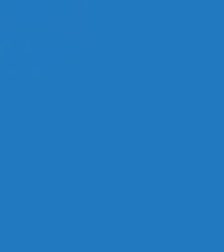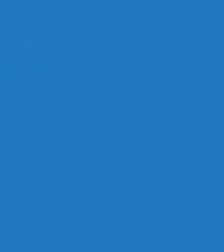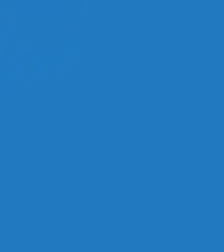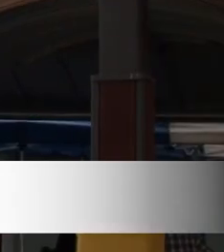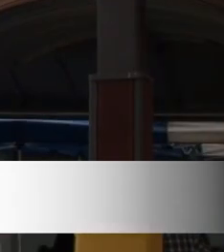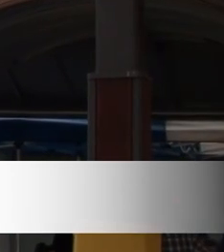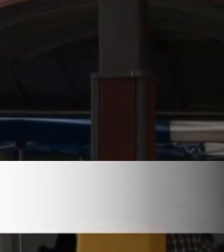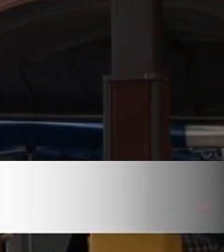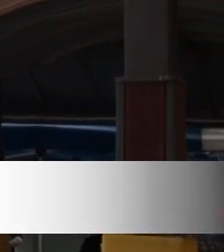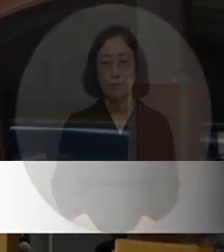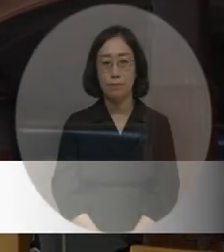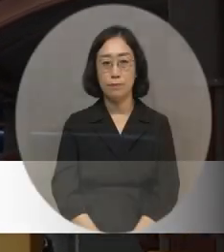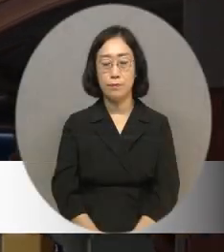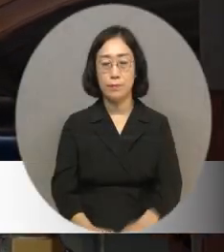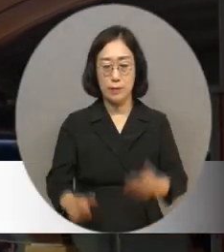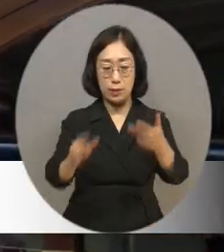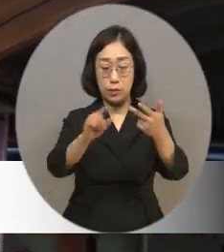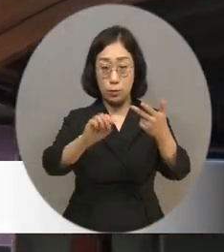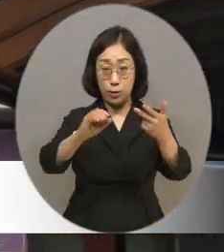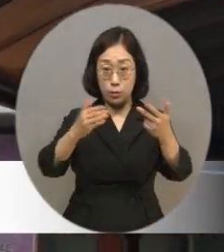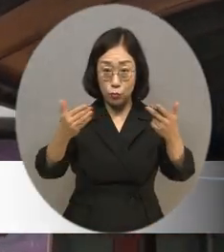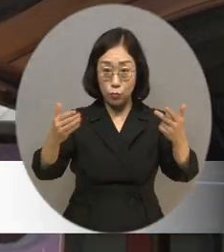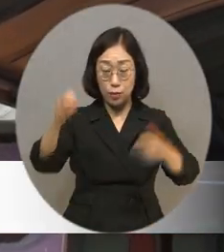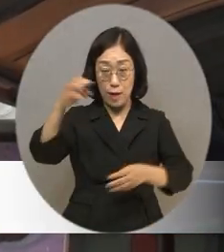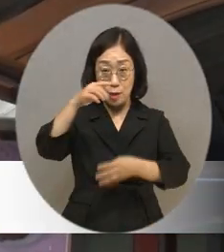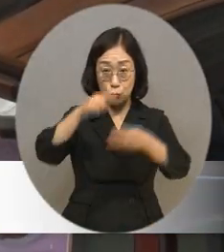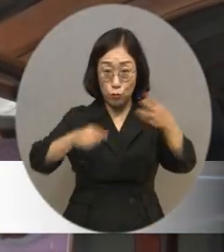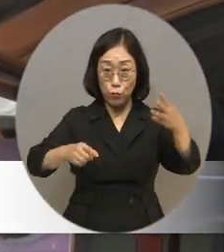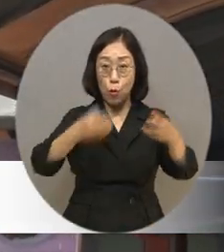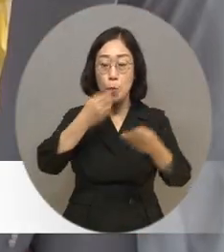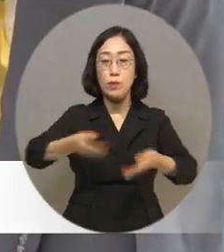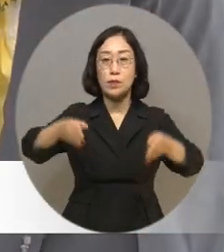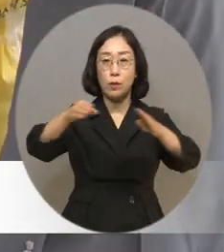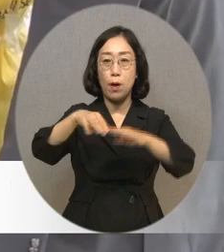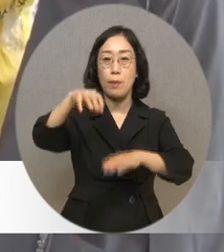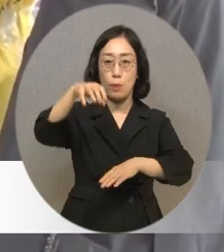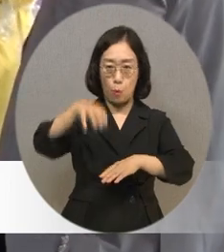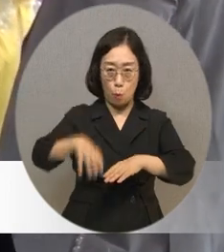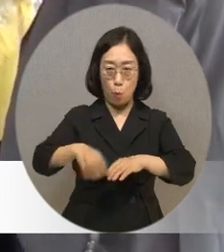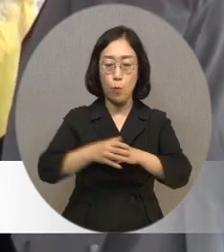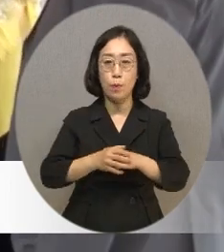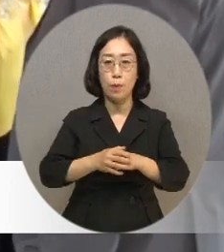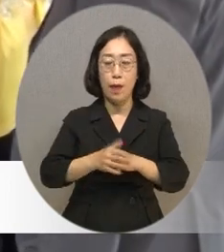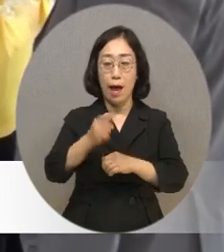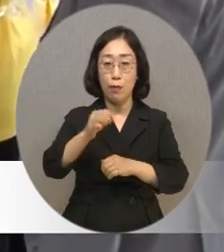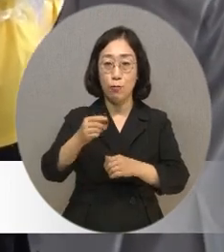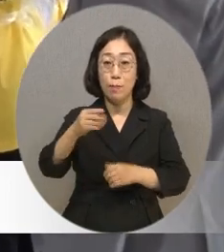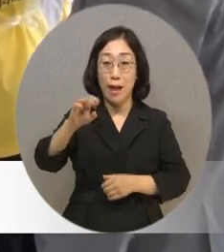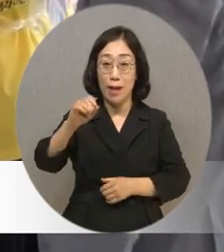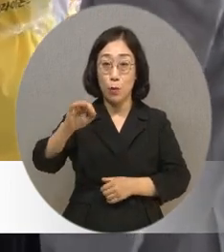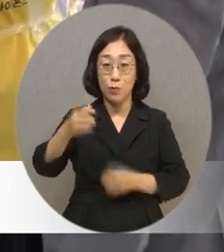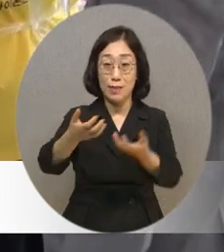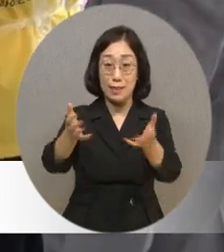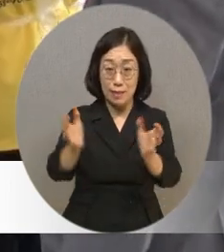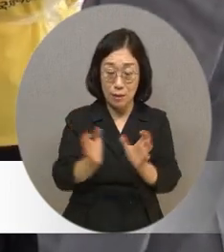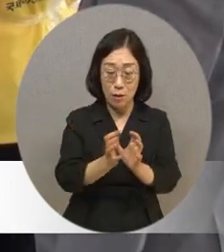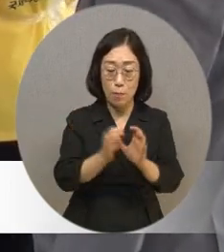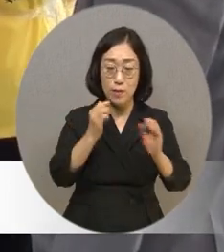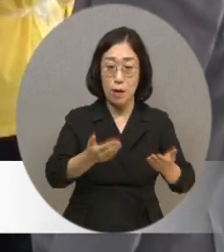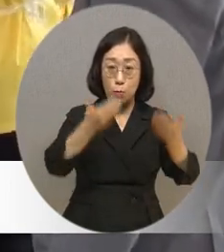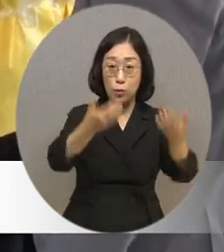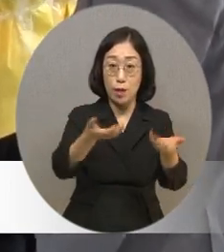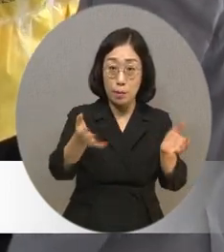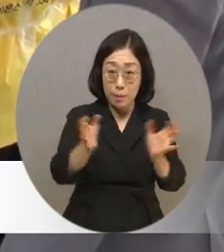있니다 지난 29일 양주시 장애인 종합복지관 마당입니다 양주 한울림 라이온스 클럽이 지역 봉사단과